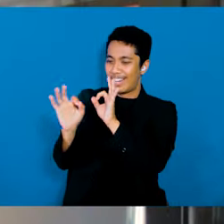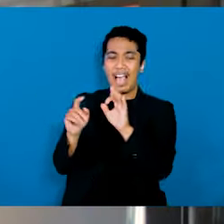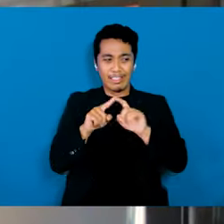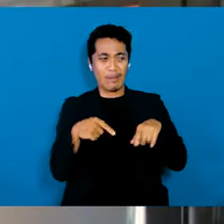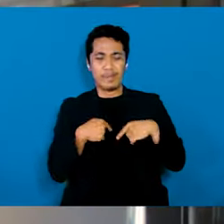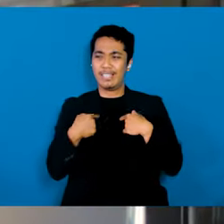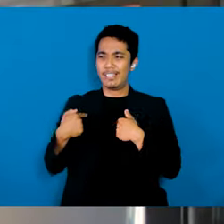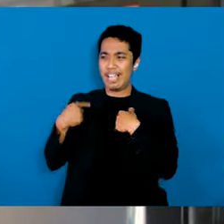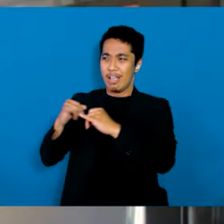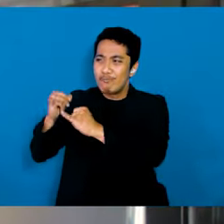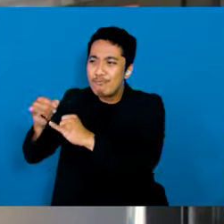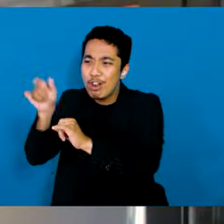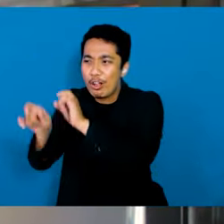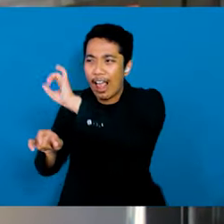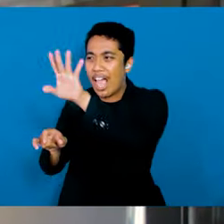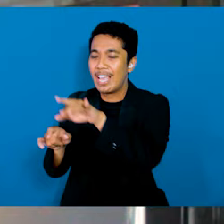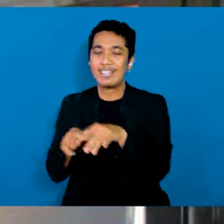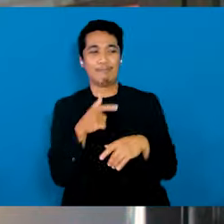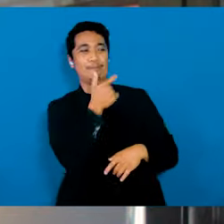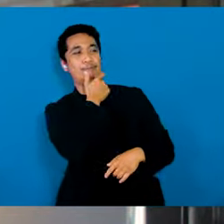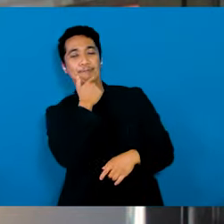malah? Mungkin.